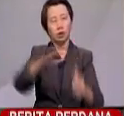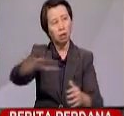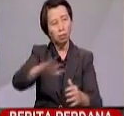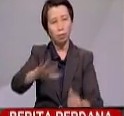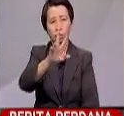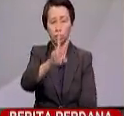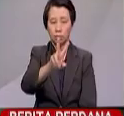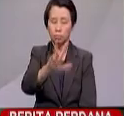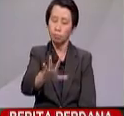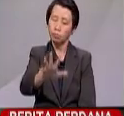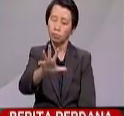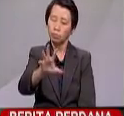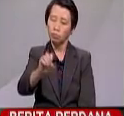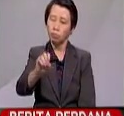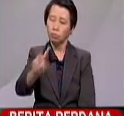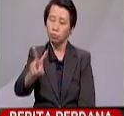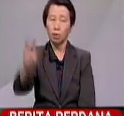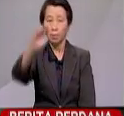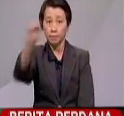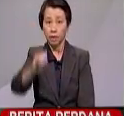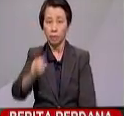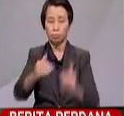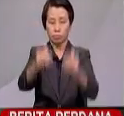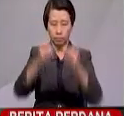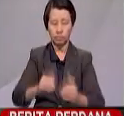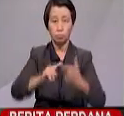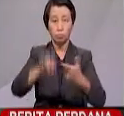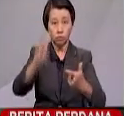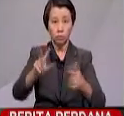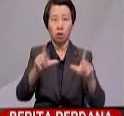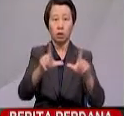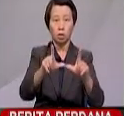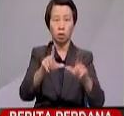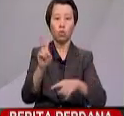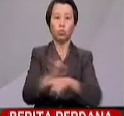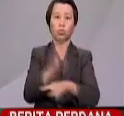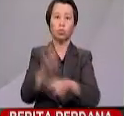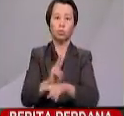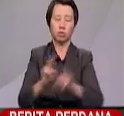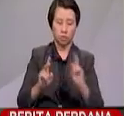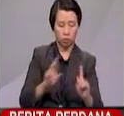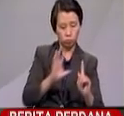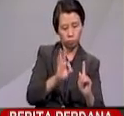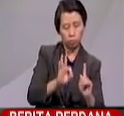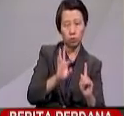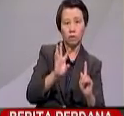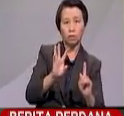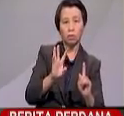kira-kira 502%. Ia diikuti kesalahan lesen vokasional